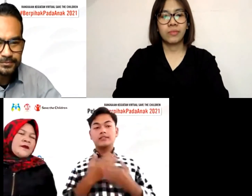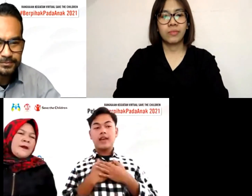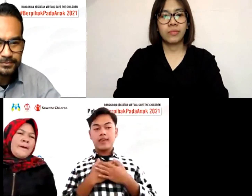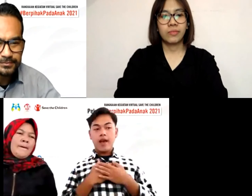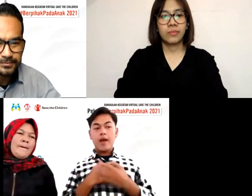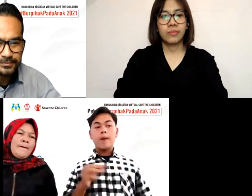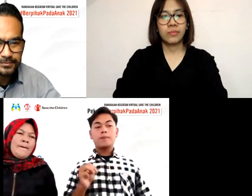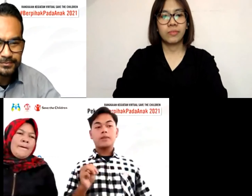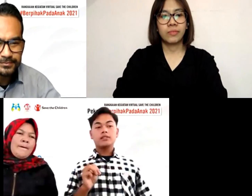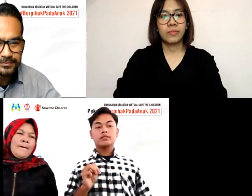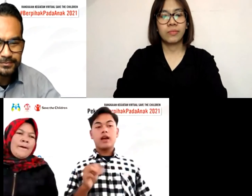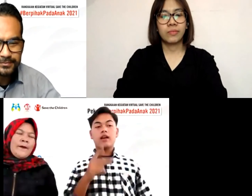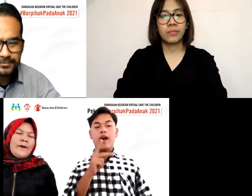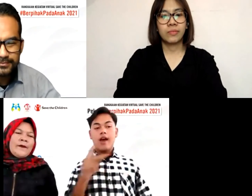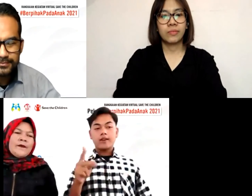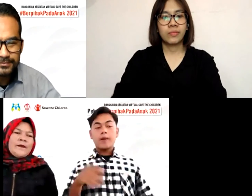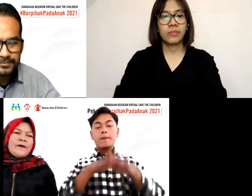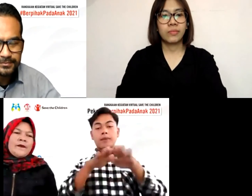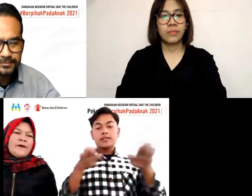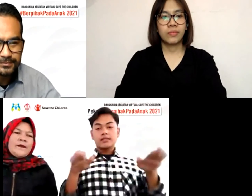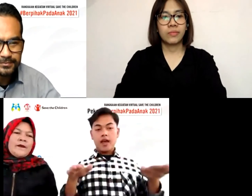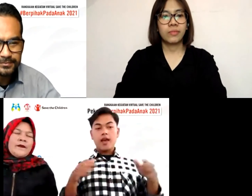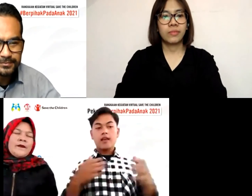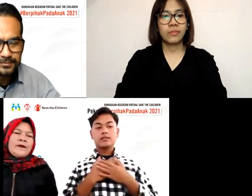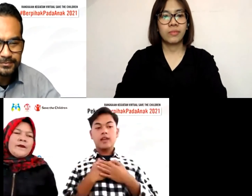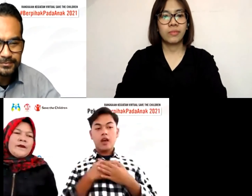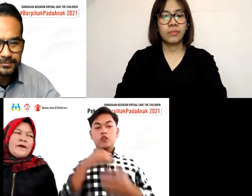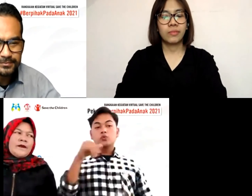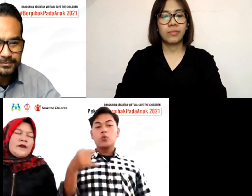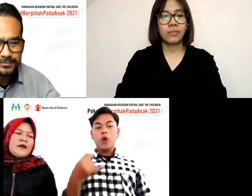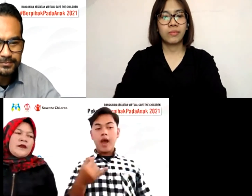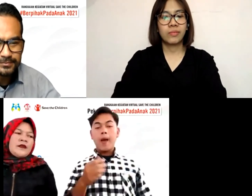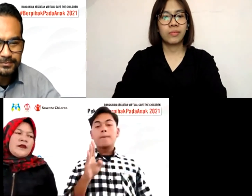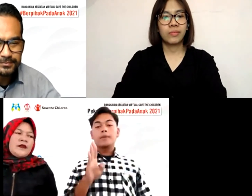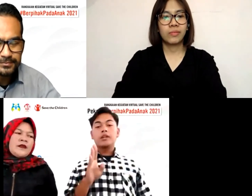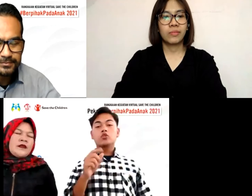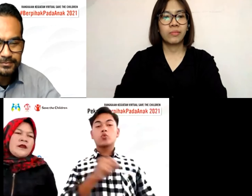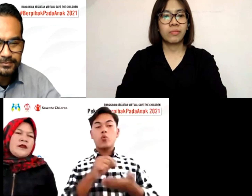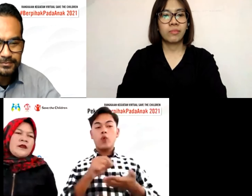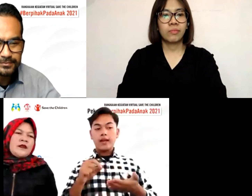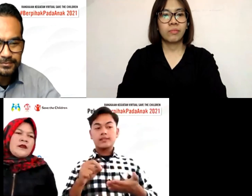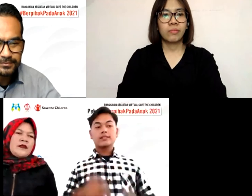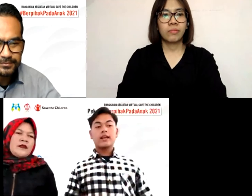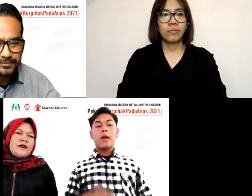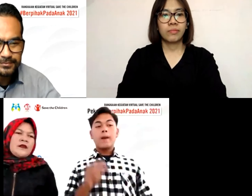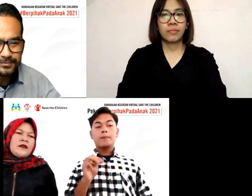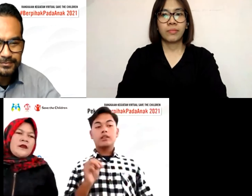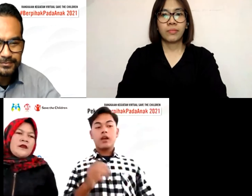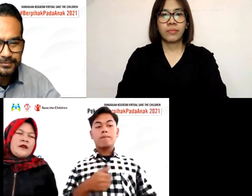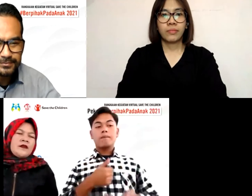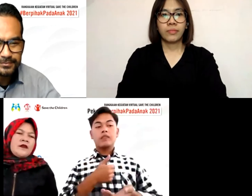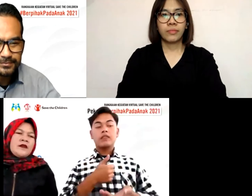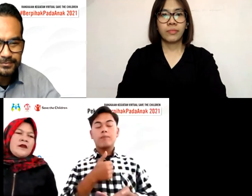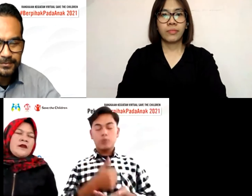bunga tanya ini tanya kita tanya bunga ini bunga